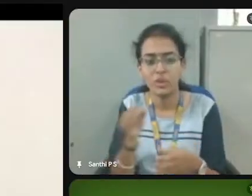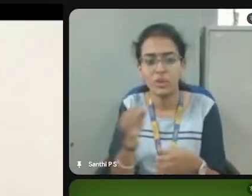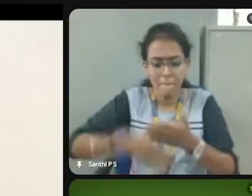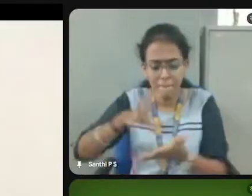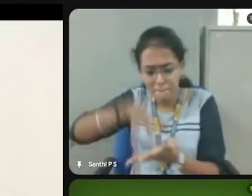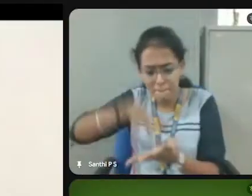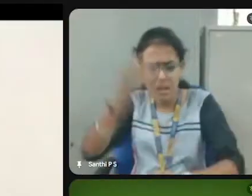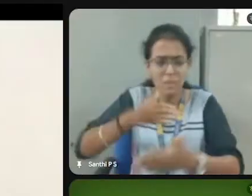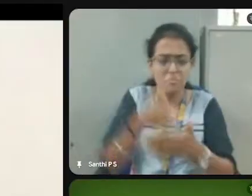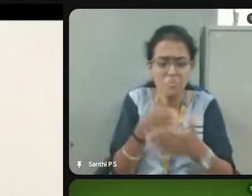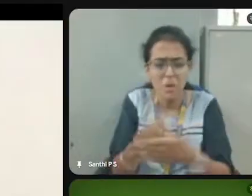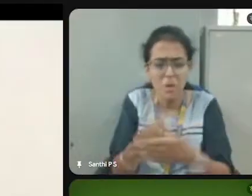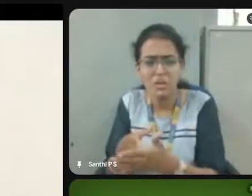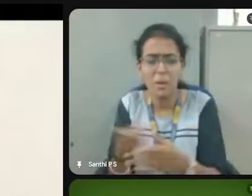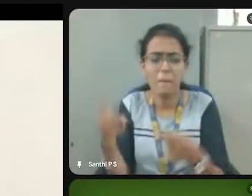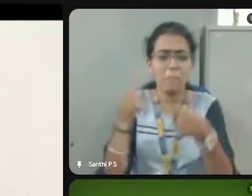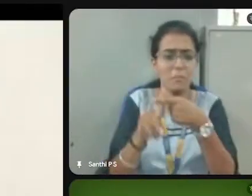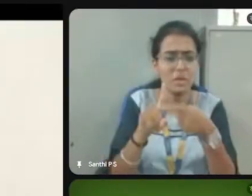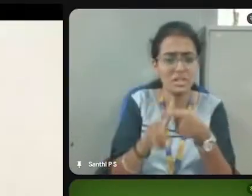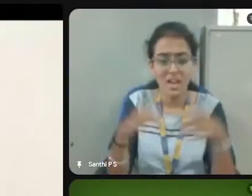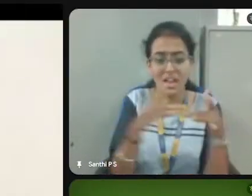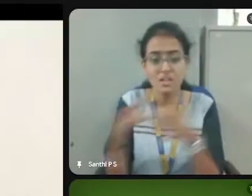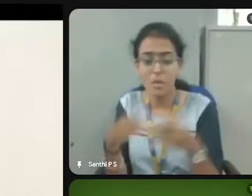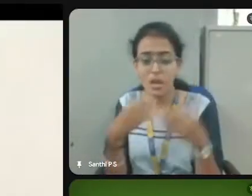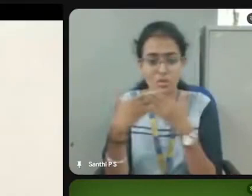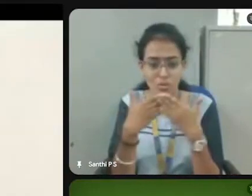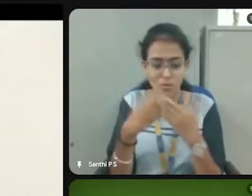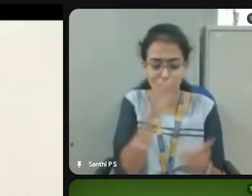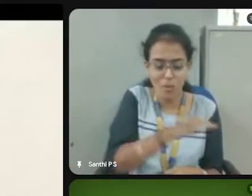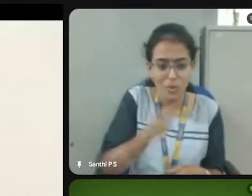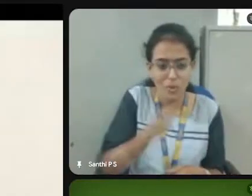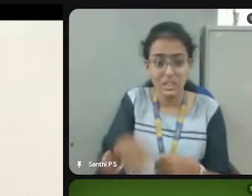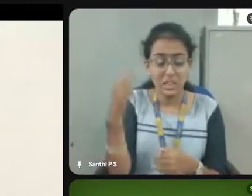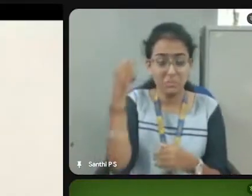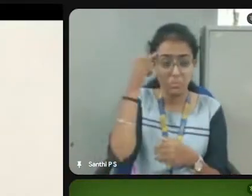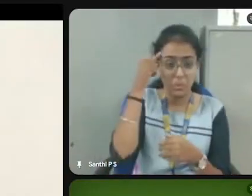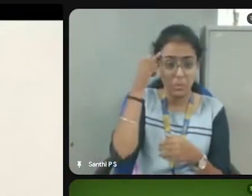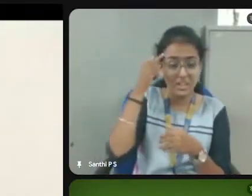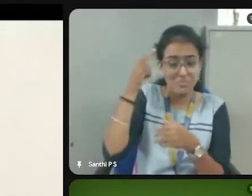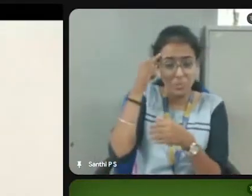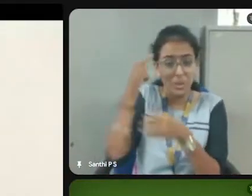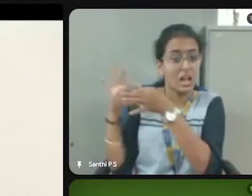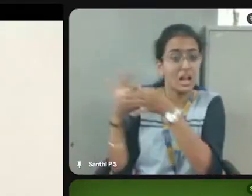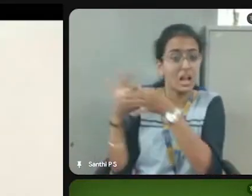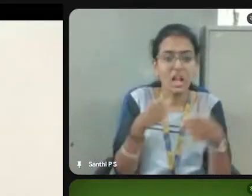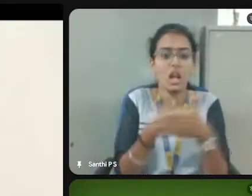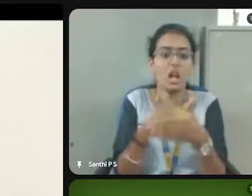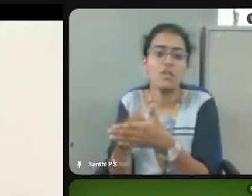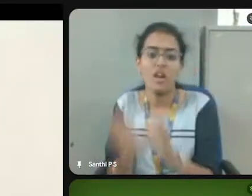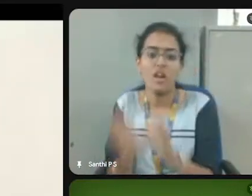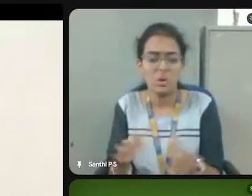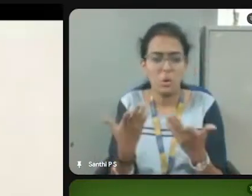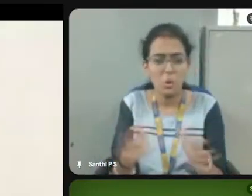പരിമിതികൾ കൂടാതെ ഈ സ്പെഷ്യൽ സ്കൂളിൽ വരുന്ന കുട്ടികൾക്ക് നാഡീ സംബന്ധമായ പരിമിതികളുണ്ട്. എന്ന് വെച്ചാൽ പെൻസിൽ ഹോൾഡ്